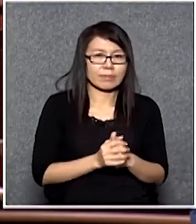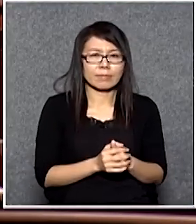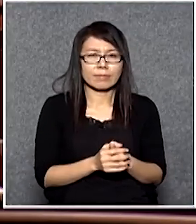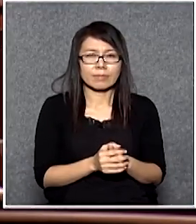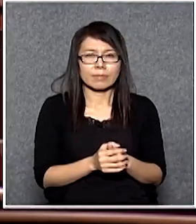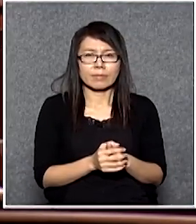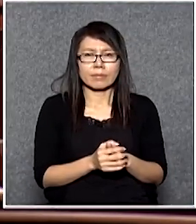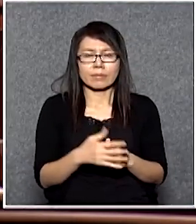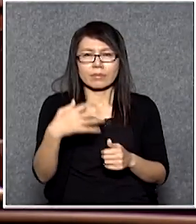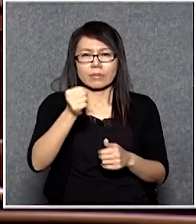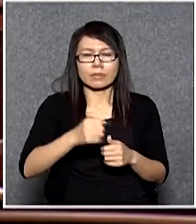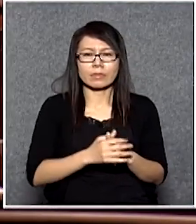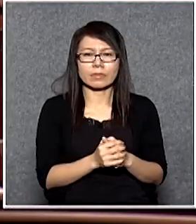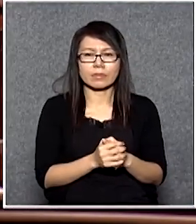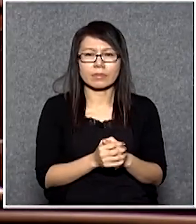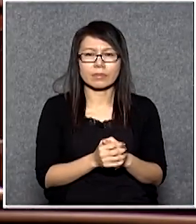主席，